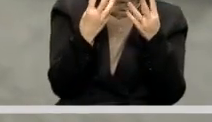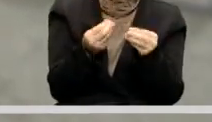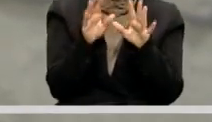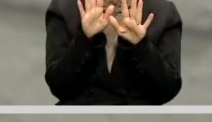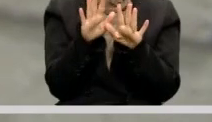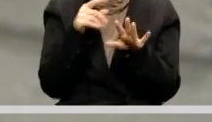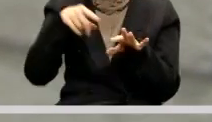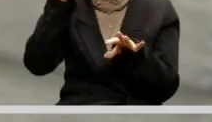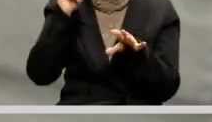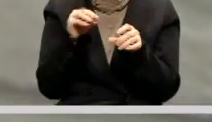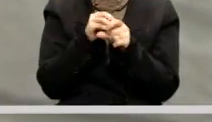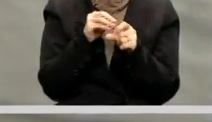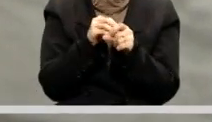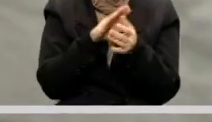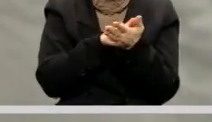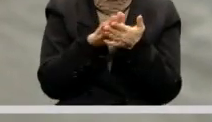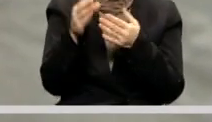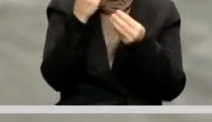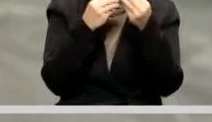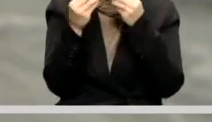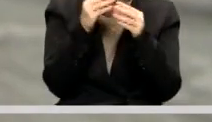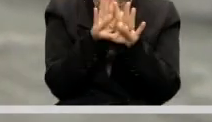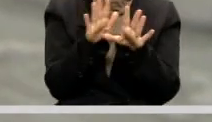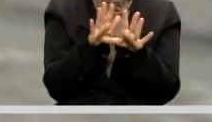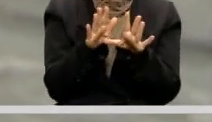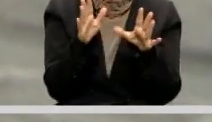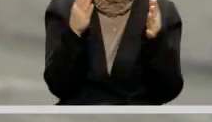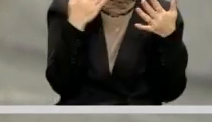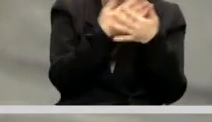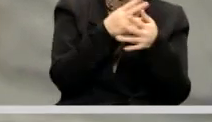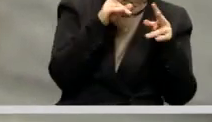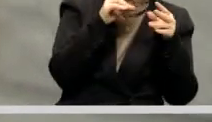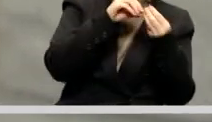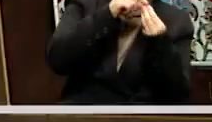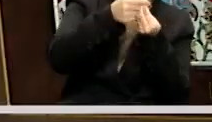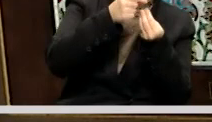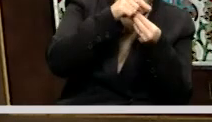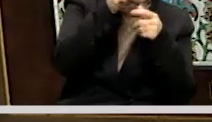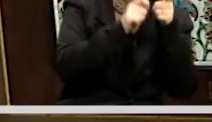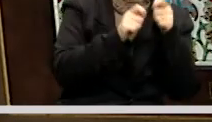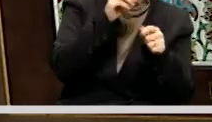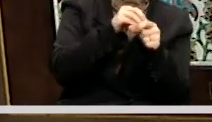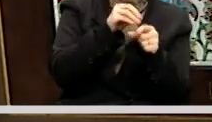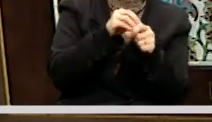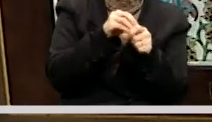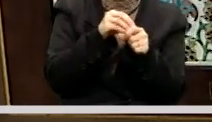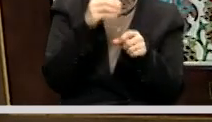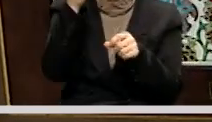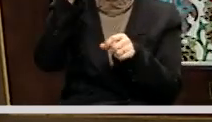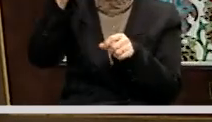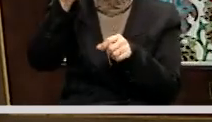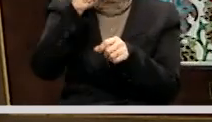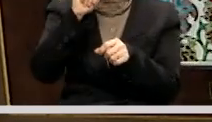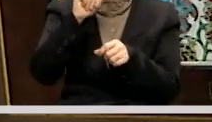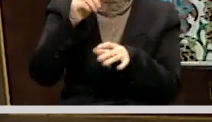beslenme modeli sergilemediyseniz akşam yaptığımız bu çaba beyhude olacaktır. Peki gün içerisinde biz ya muz